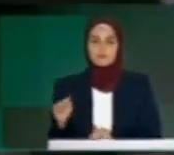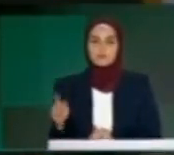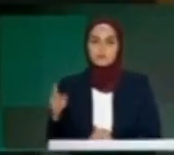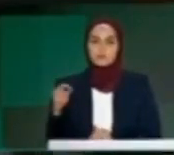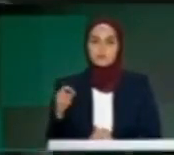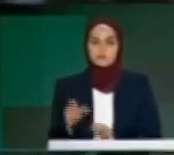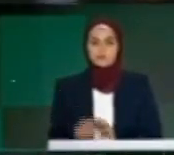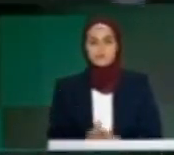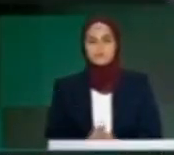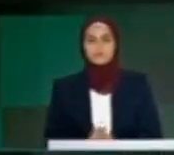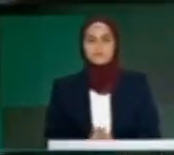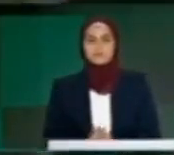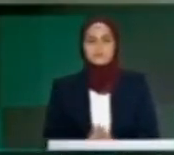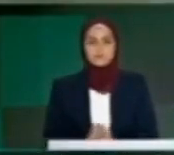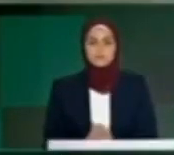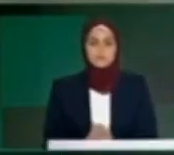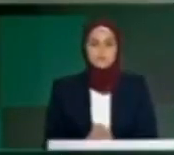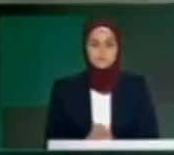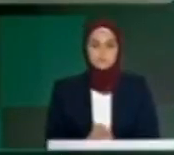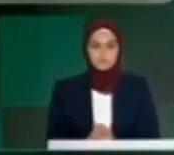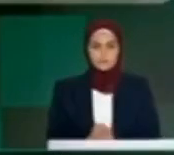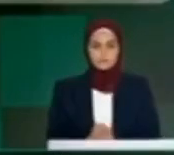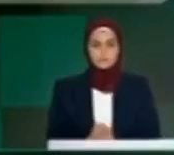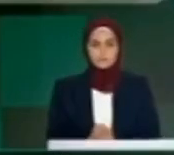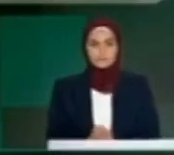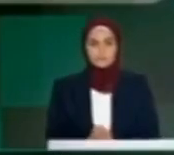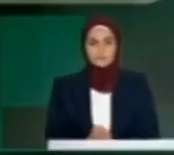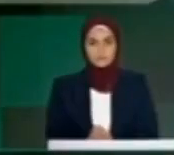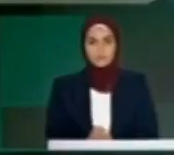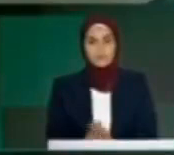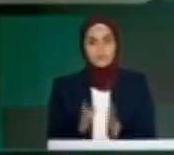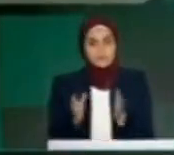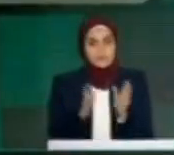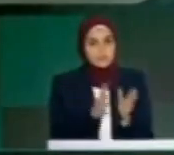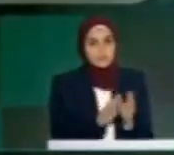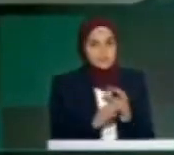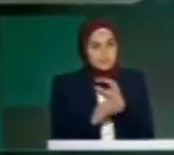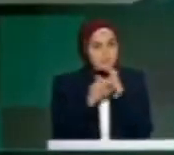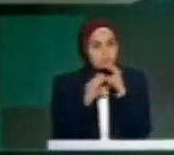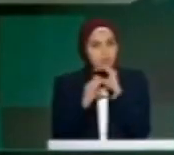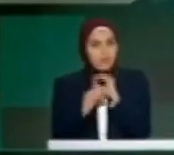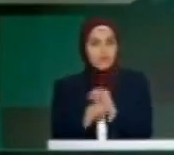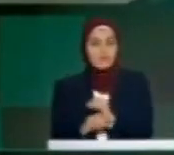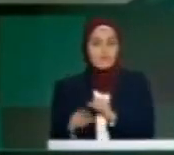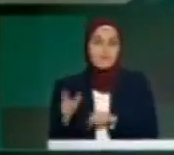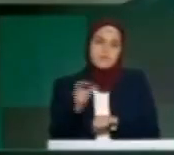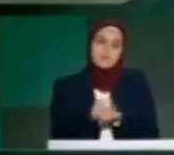منذ عام 2020 لتنظيم قوافل طبيه مجانيه بالكامل